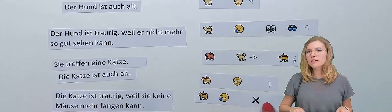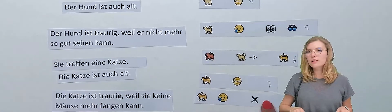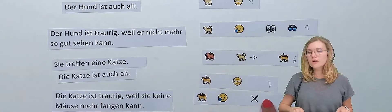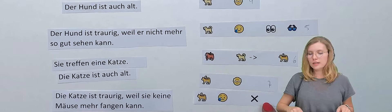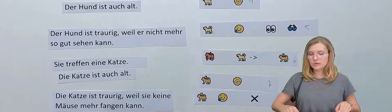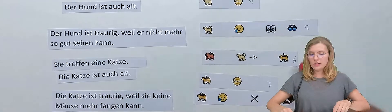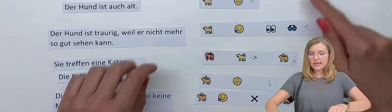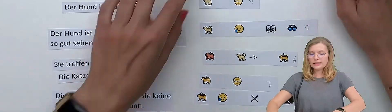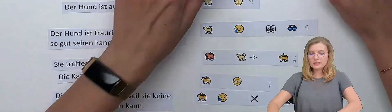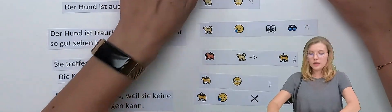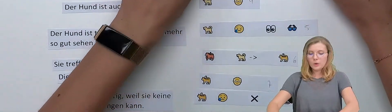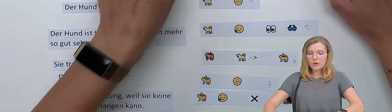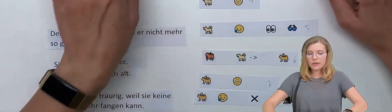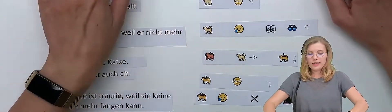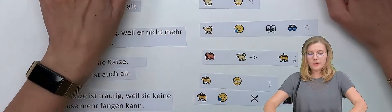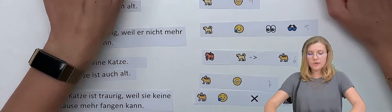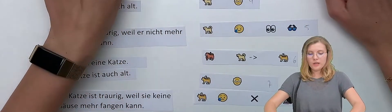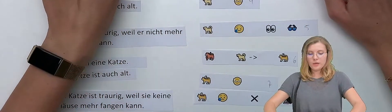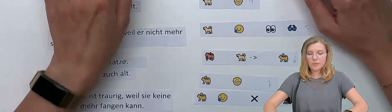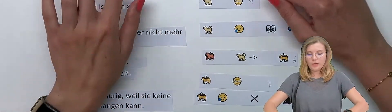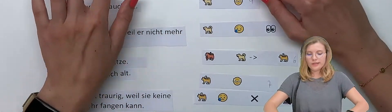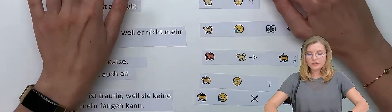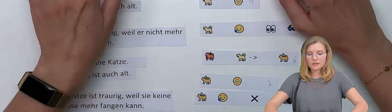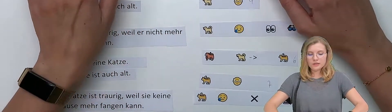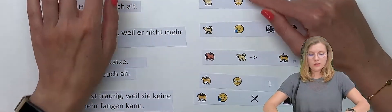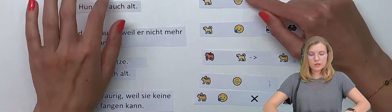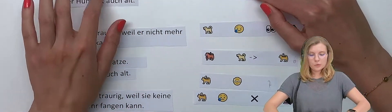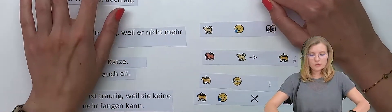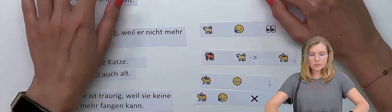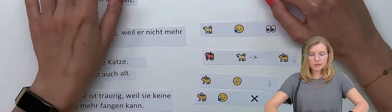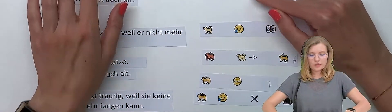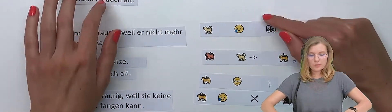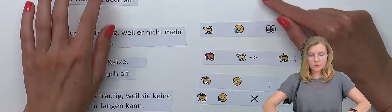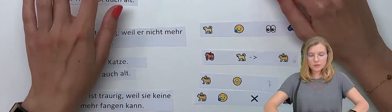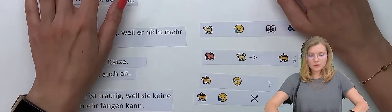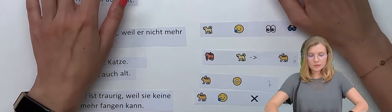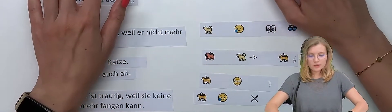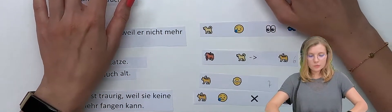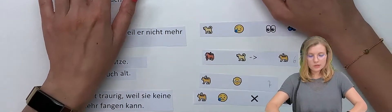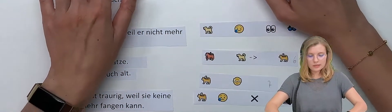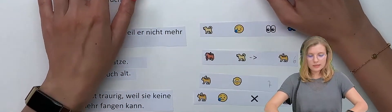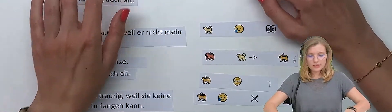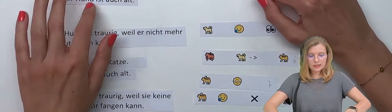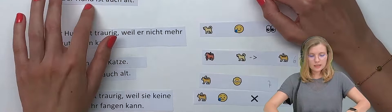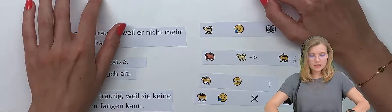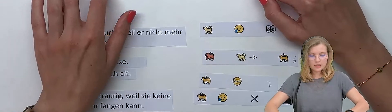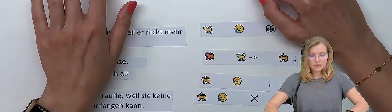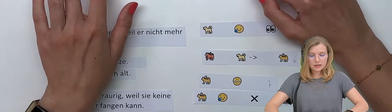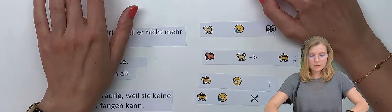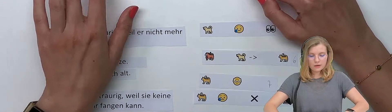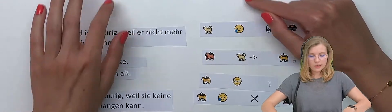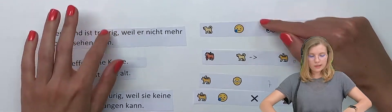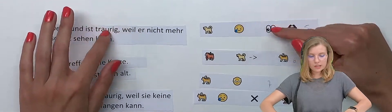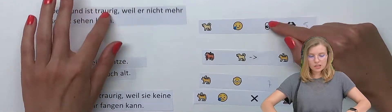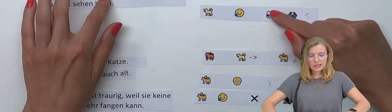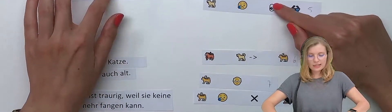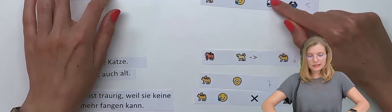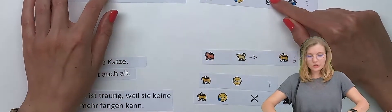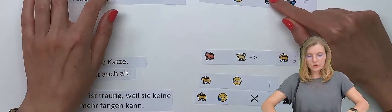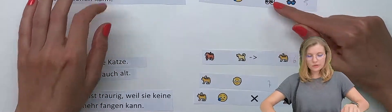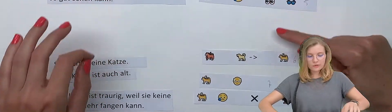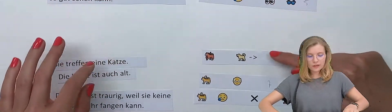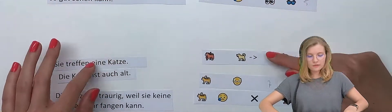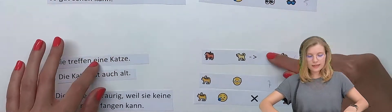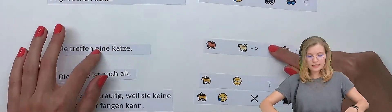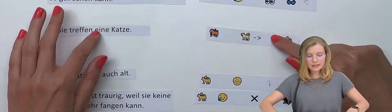durchgestrichen, also so ein X und dann eben die Mäuse. So, ich schubse das mal hier nach oben, damit man das so ein bisschen sehen kann. Okay, die Geschichte geht jetzt